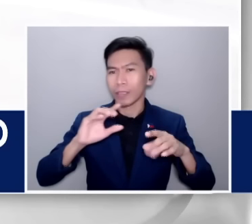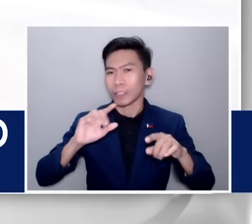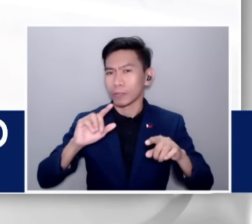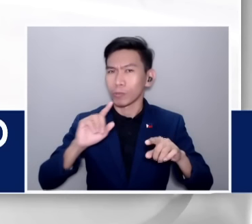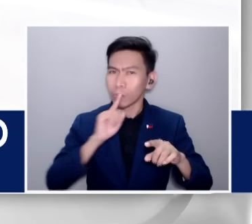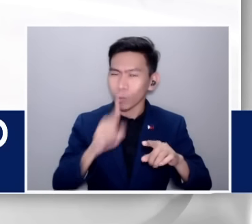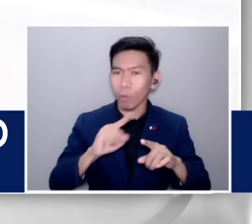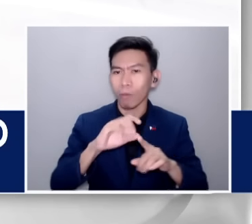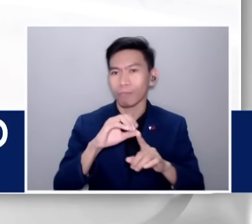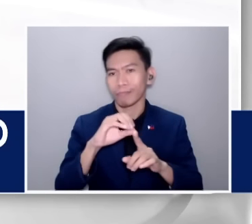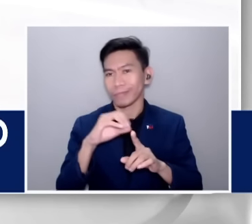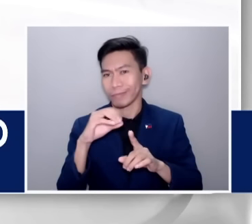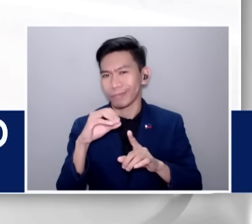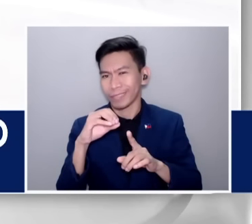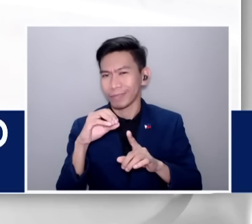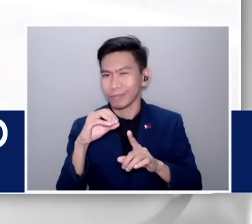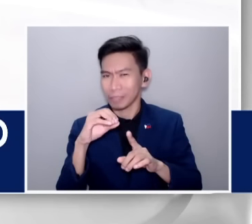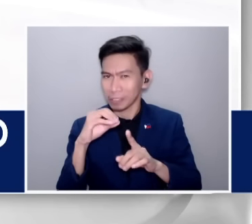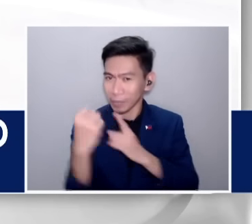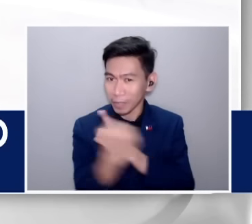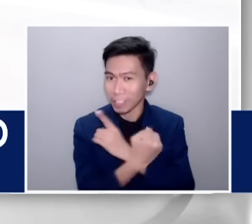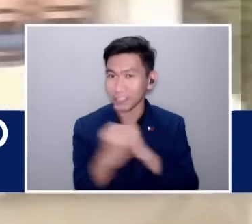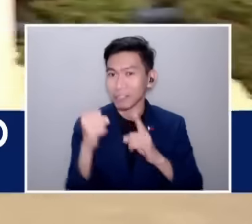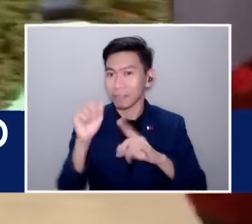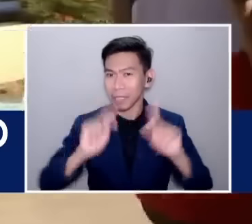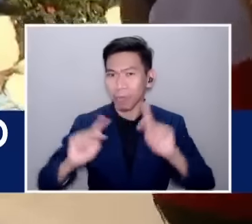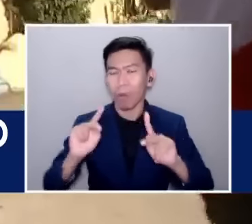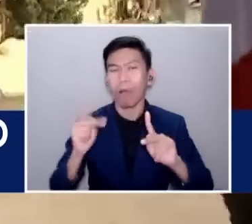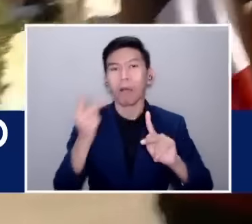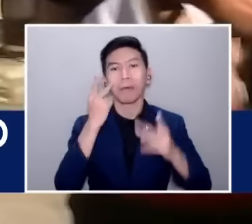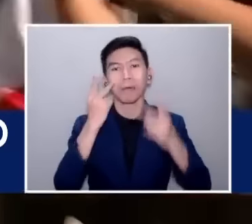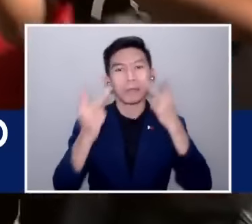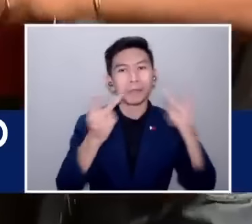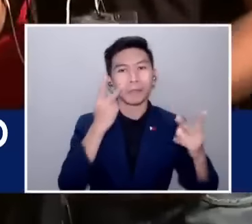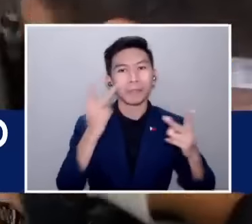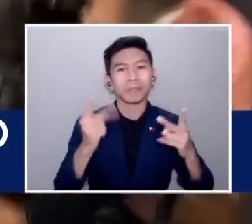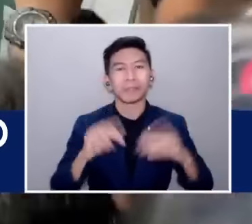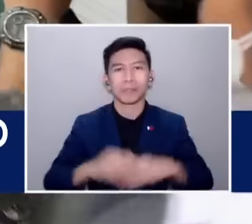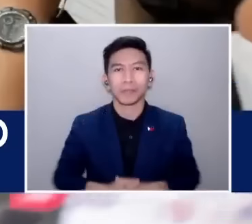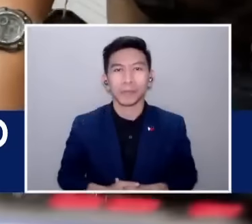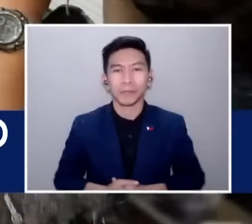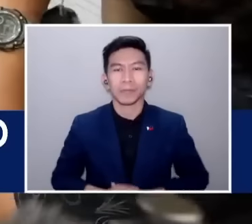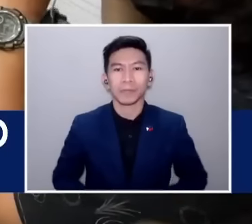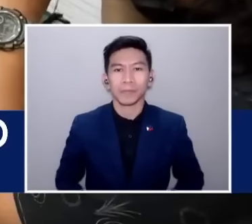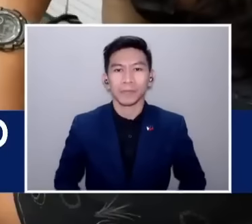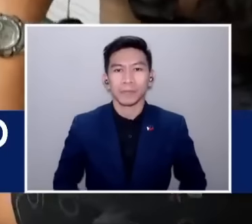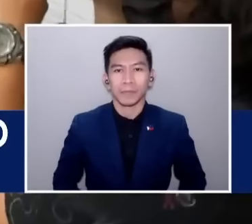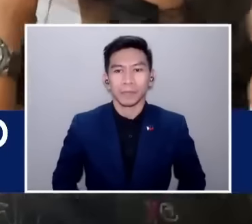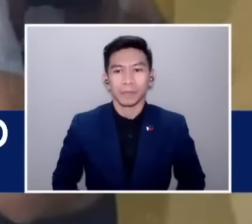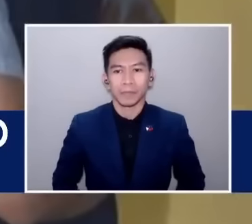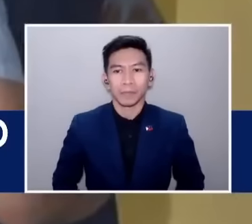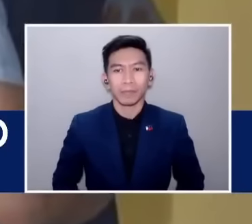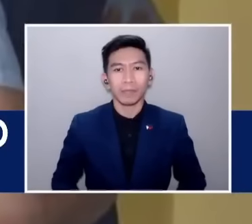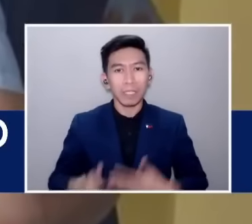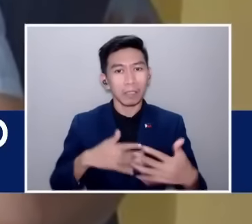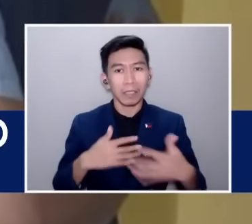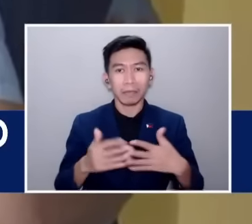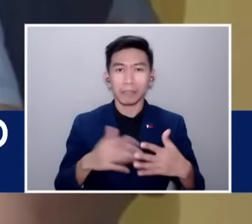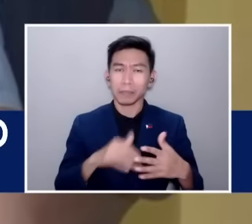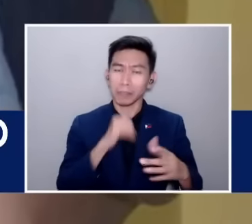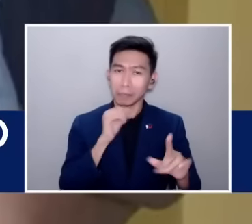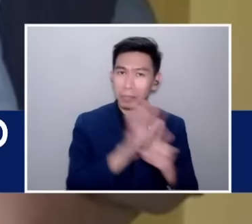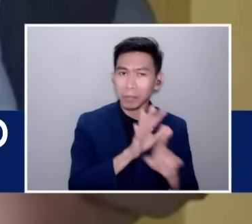at ibang-ibang minsan sa descendants sa media. Hindi man kasing sikat o bigatin ng mga tunggali, sapat na para